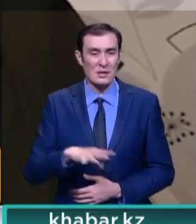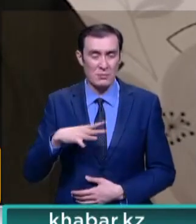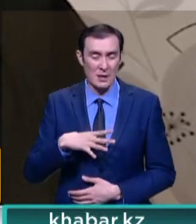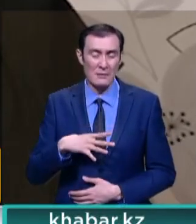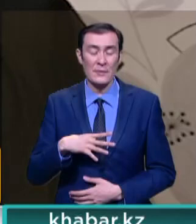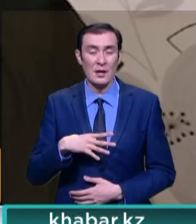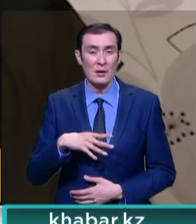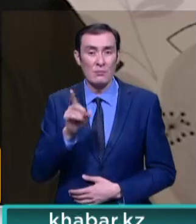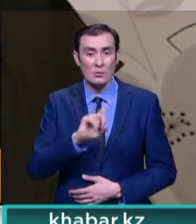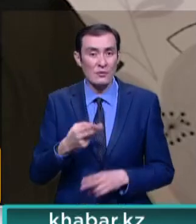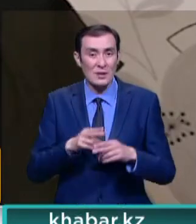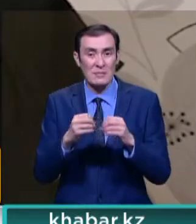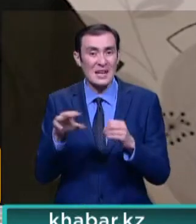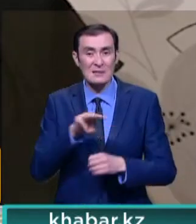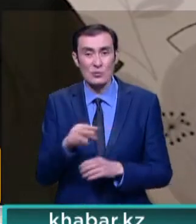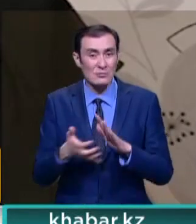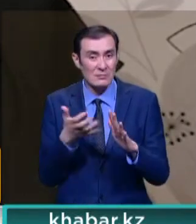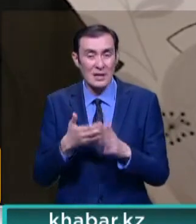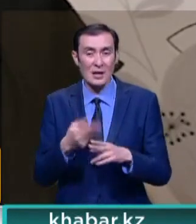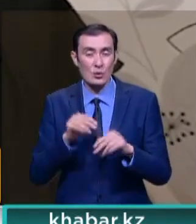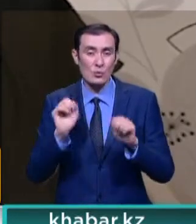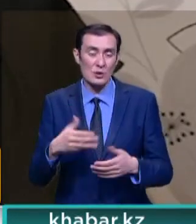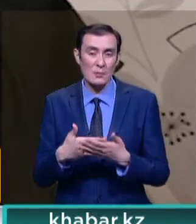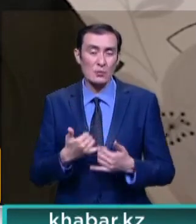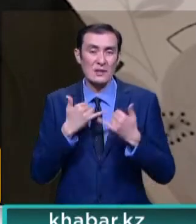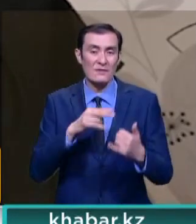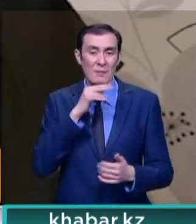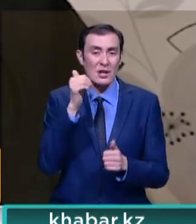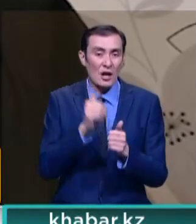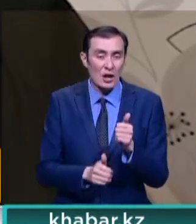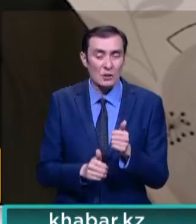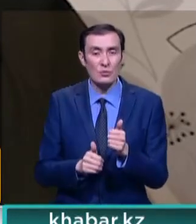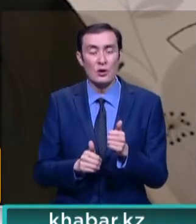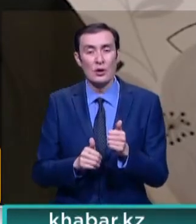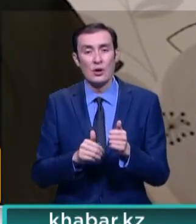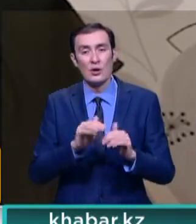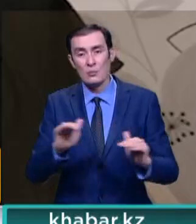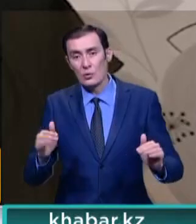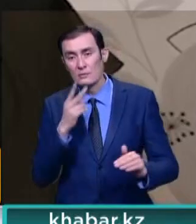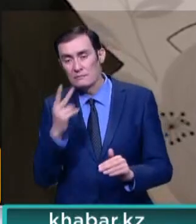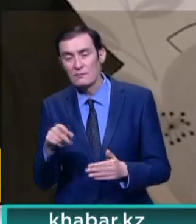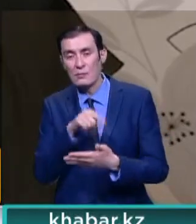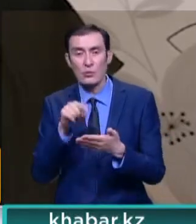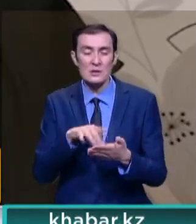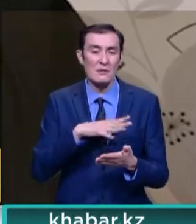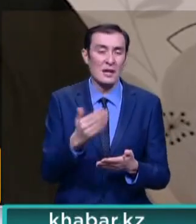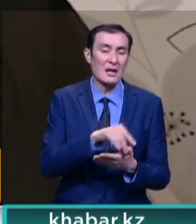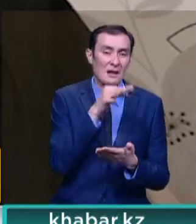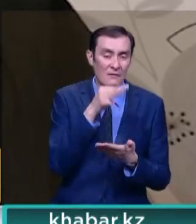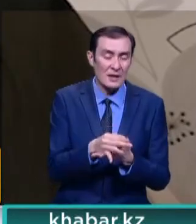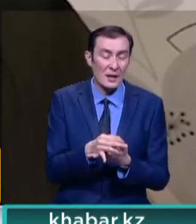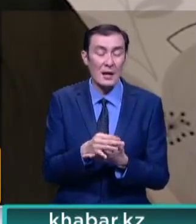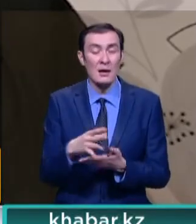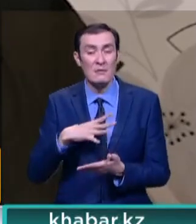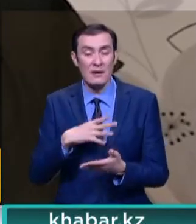огромное значение, потому что эти 15 минут можно уделить внимание каждому ученику, как-то ответить на их вопросы, на их проблемы,